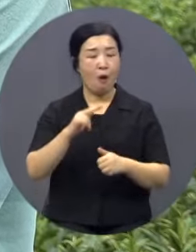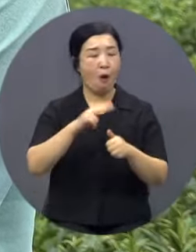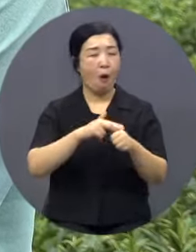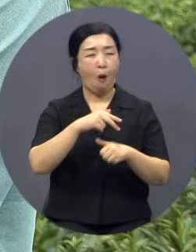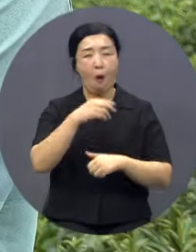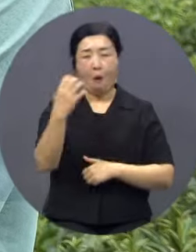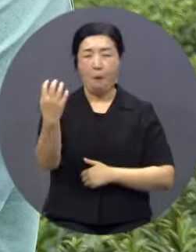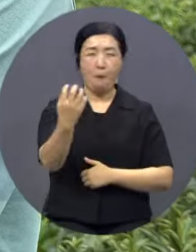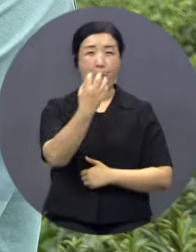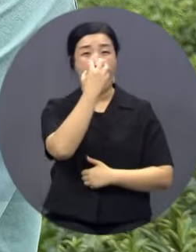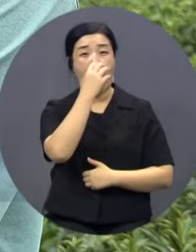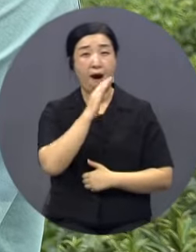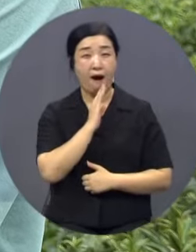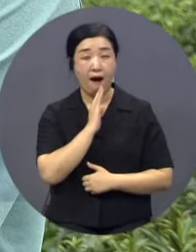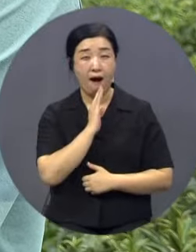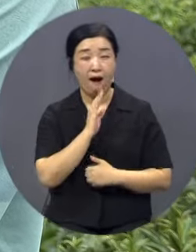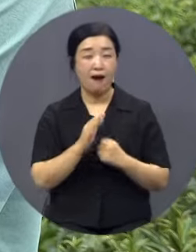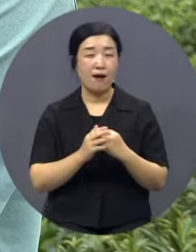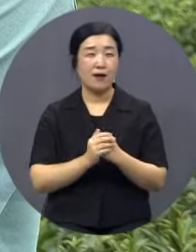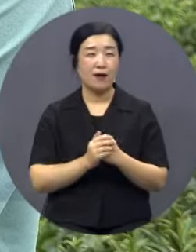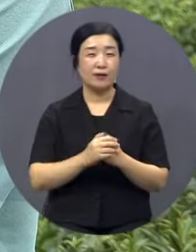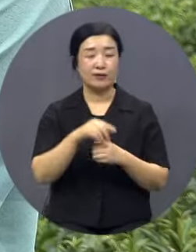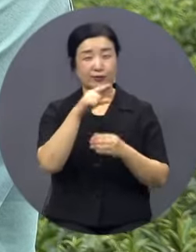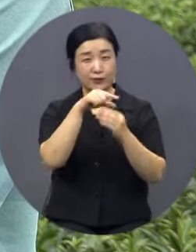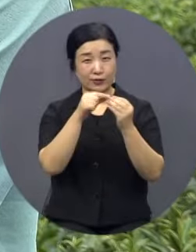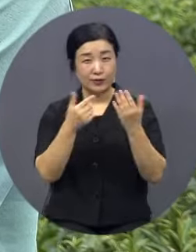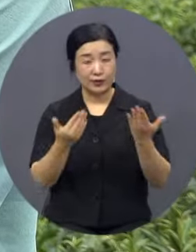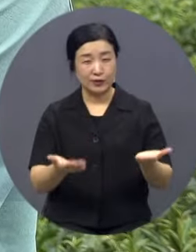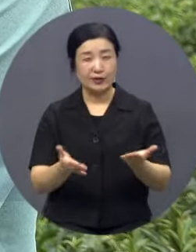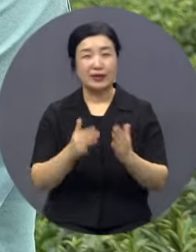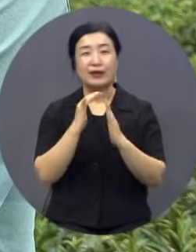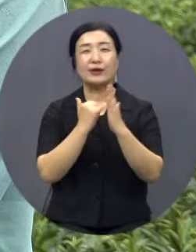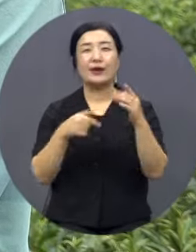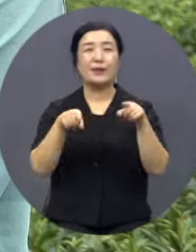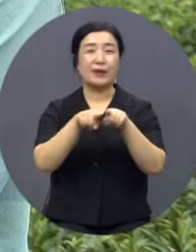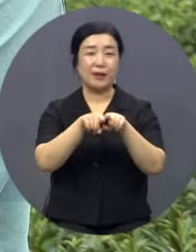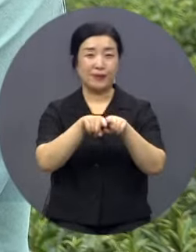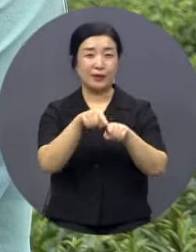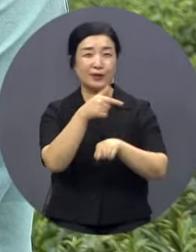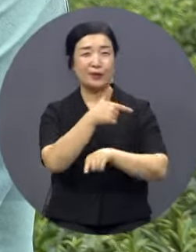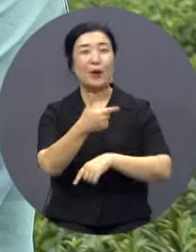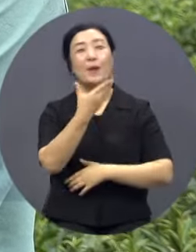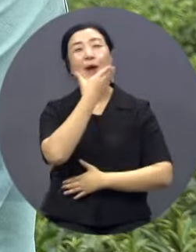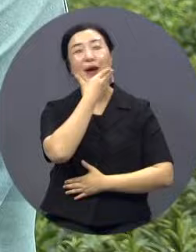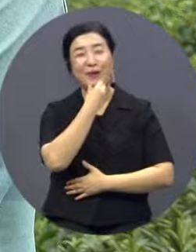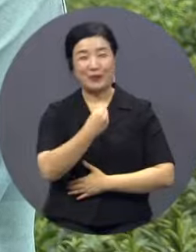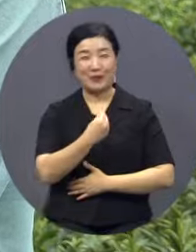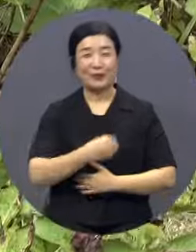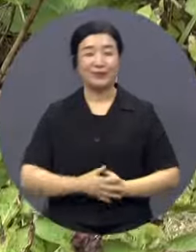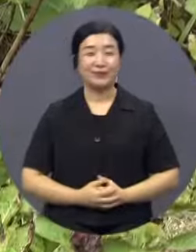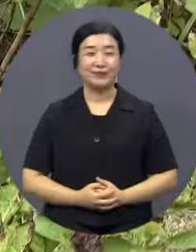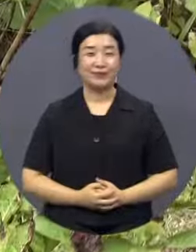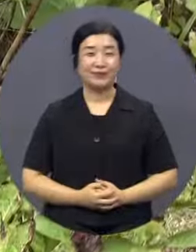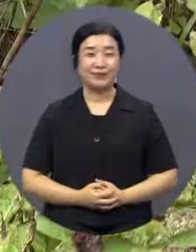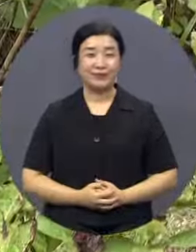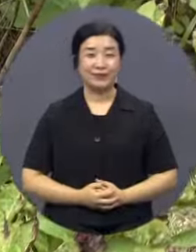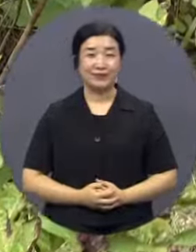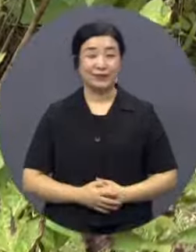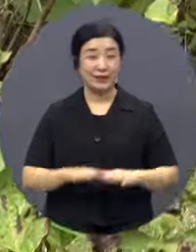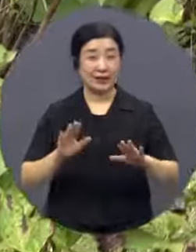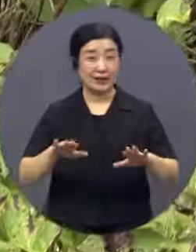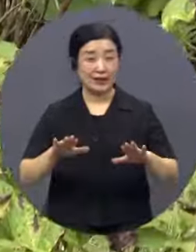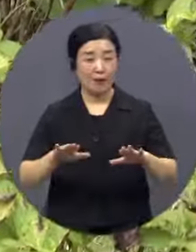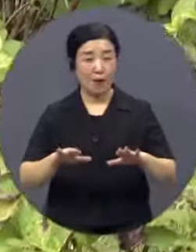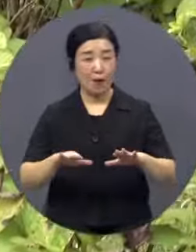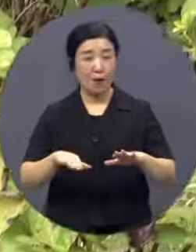너무 아름답고 또 연휴를 즐거운 시간을 가족들과 함께 보낼 수 있어서 너무 행복한 것 같습니다. 이번